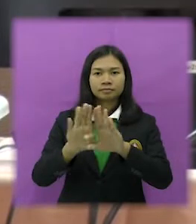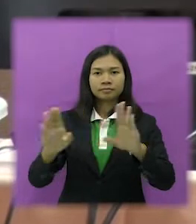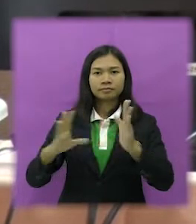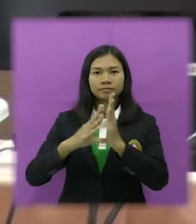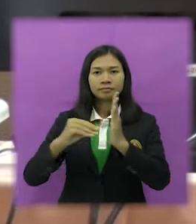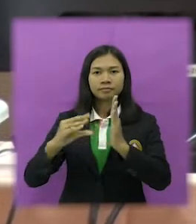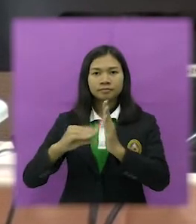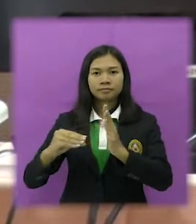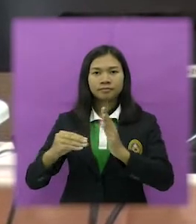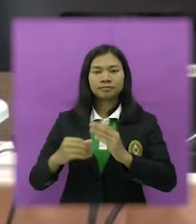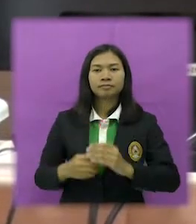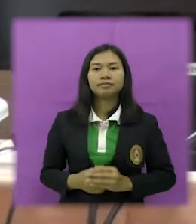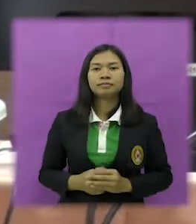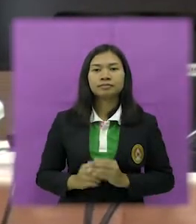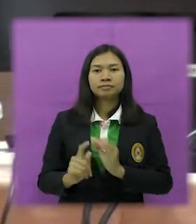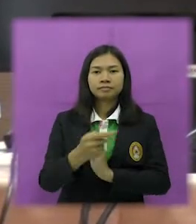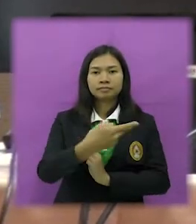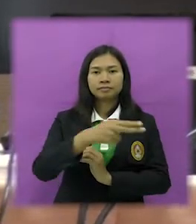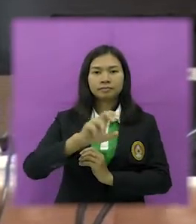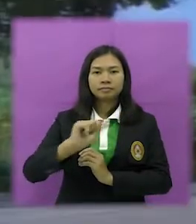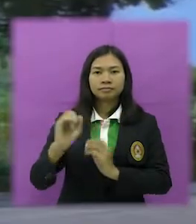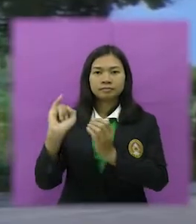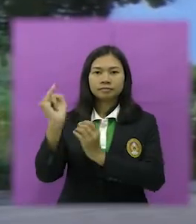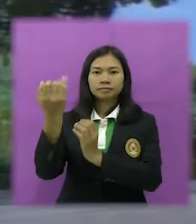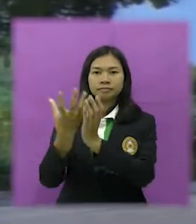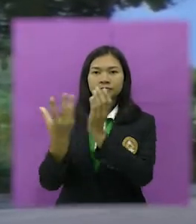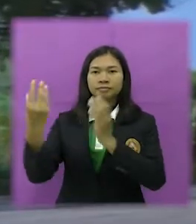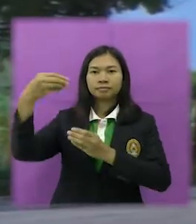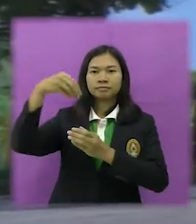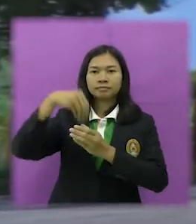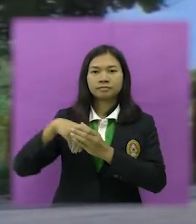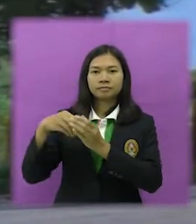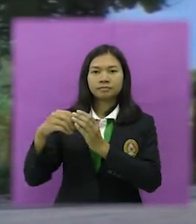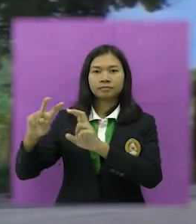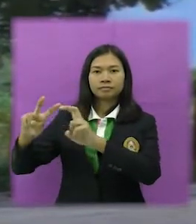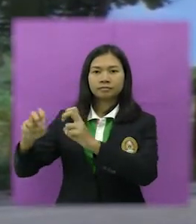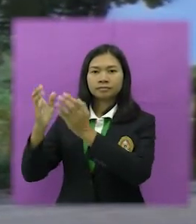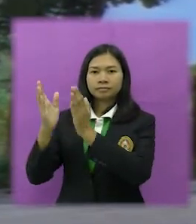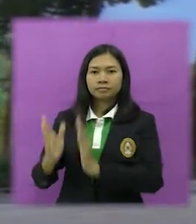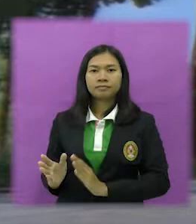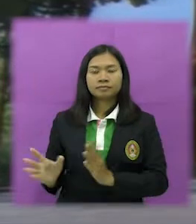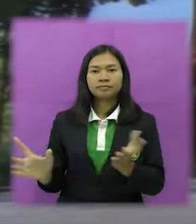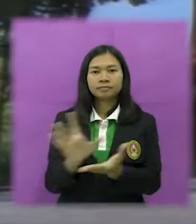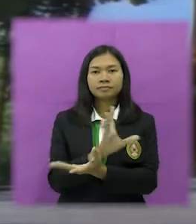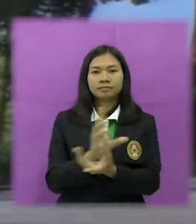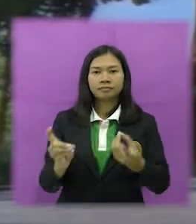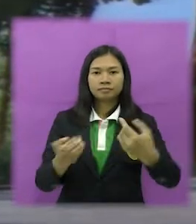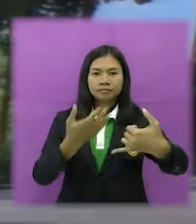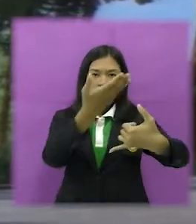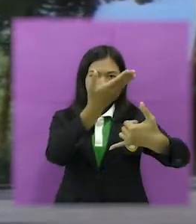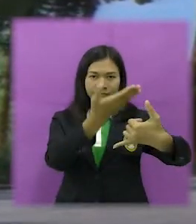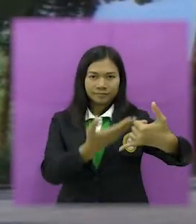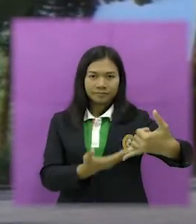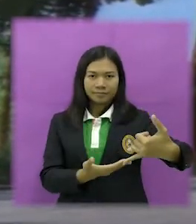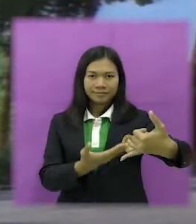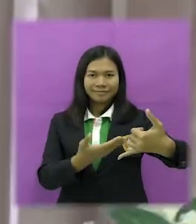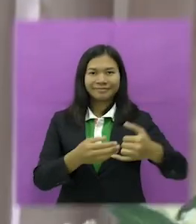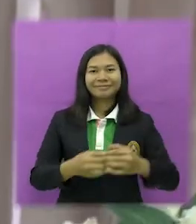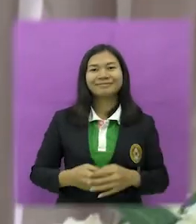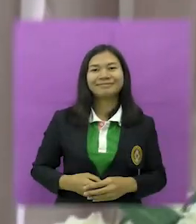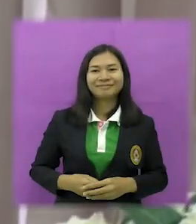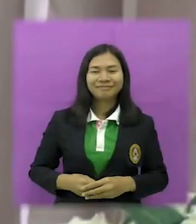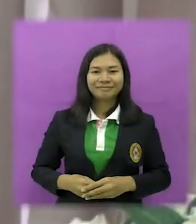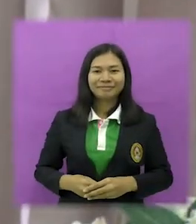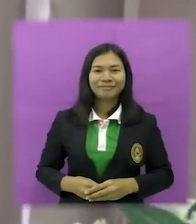านเปิดการอบรมเชิงปฏิบัติการหลักสูตรจริยธรรมการวิจัยในมนุษย์สำหรับ Social Science and